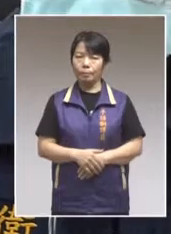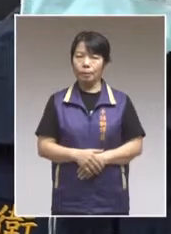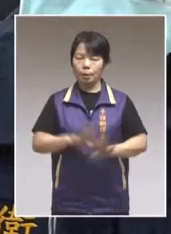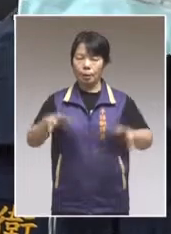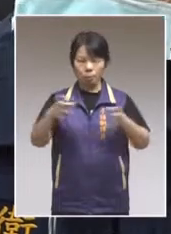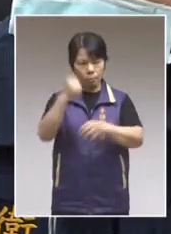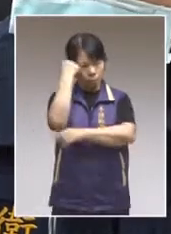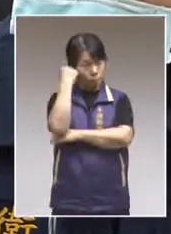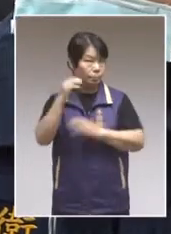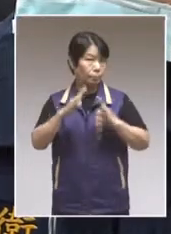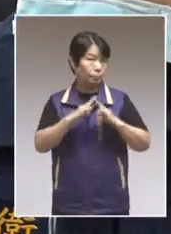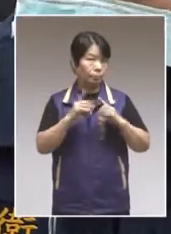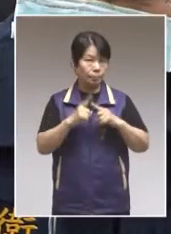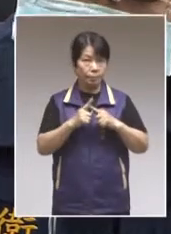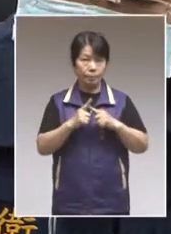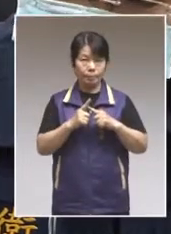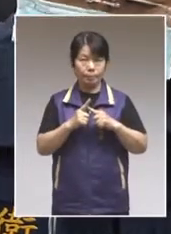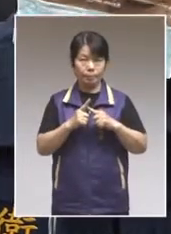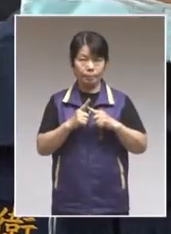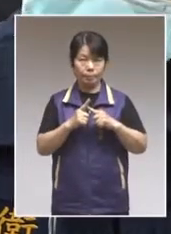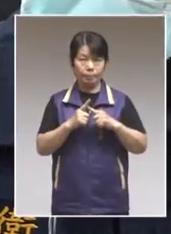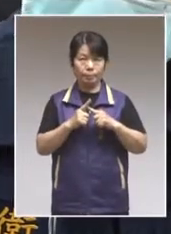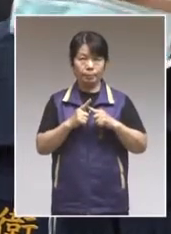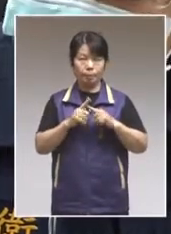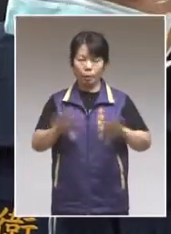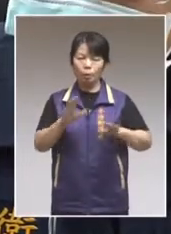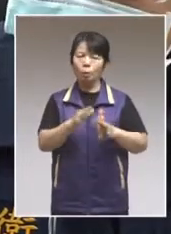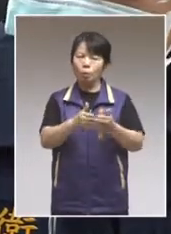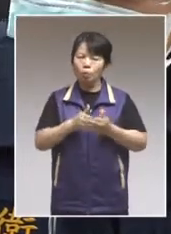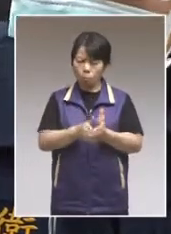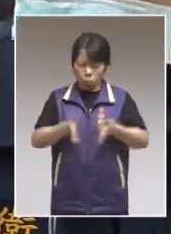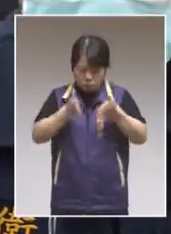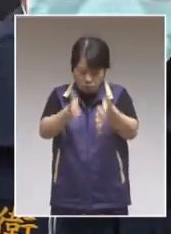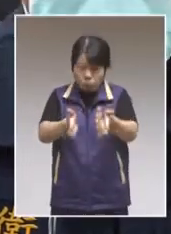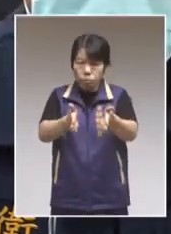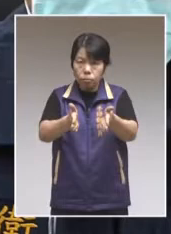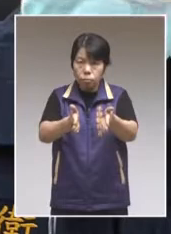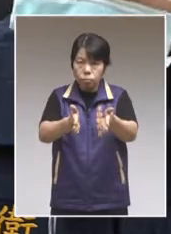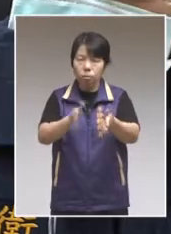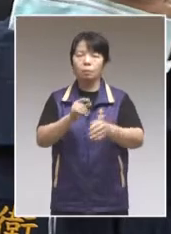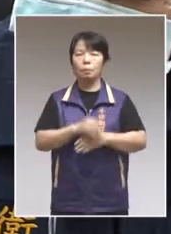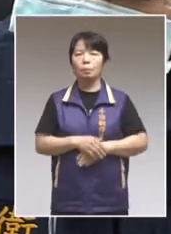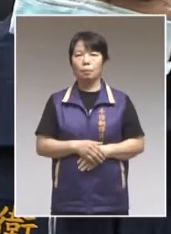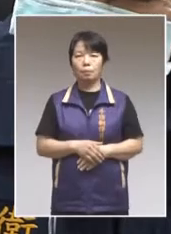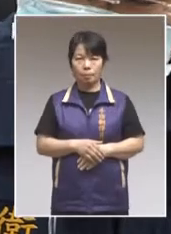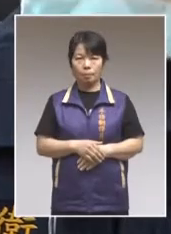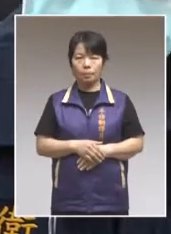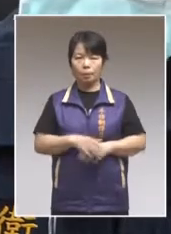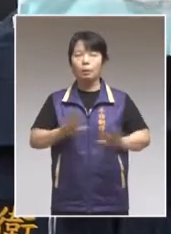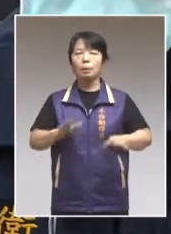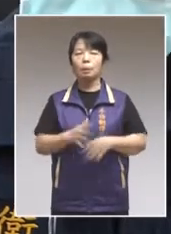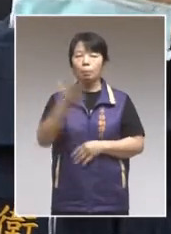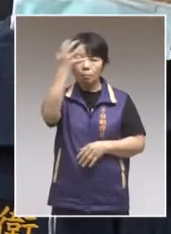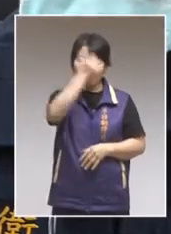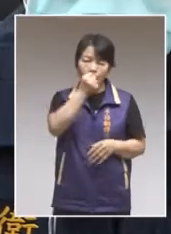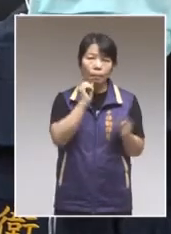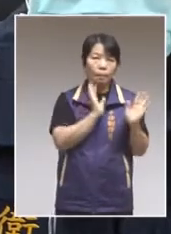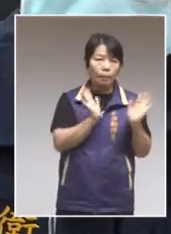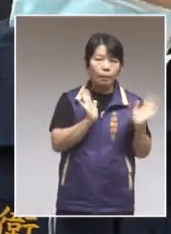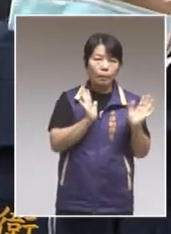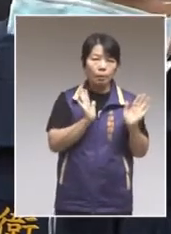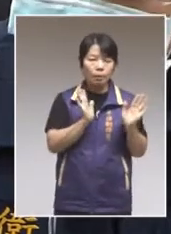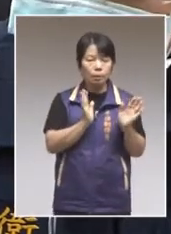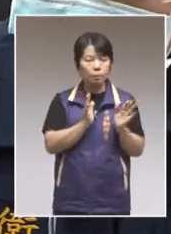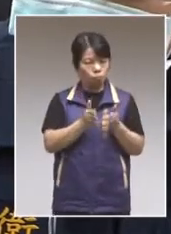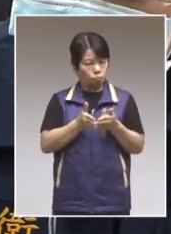同住家人是我们这个很挂念的一个对象，那包含在这个老小这两部分，